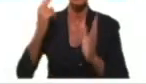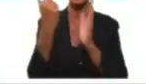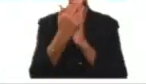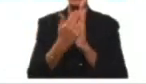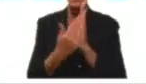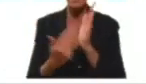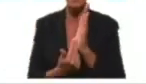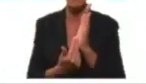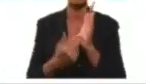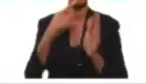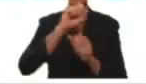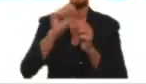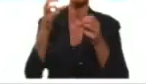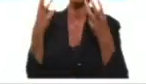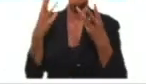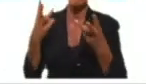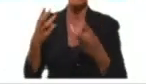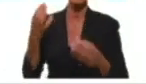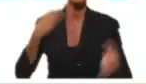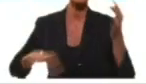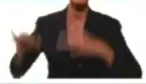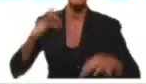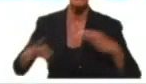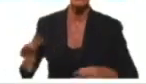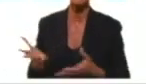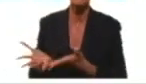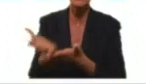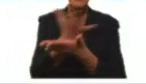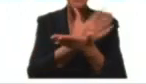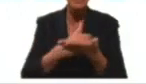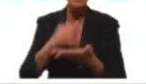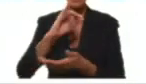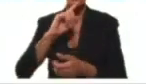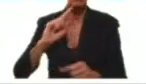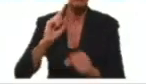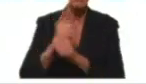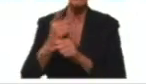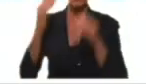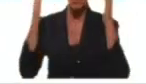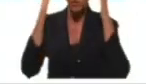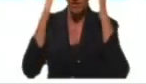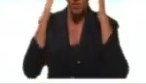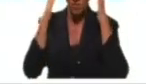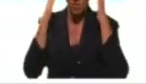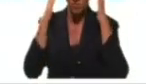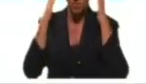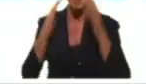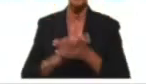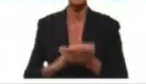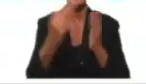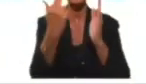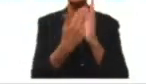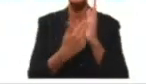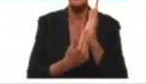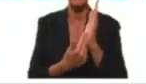Europy, naszym cywilizacyjnym dorobkiem i naszą decyzją świadomą. Zasady takie